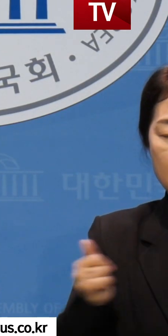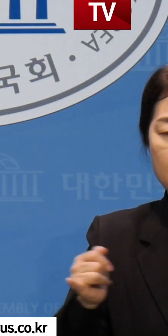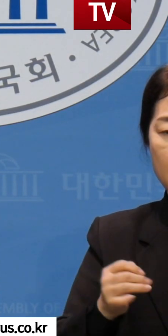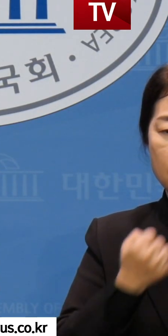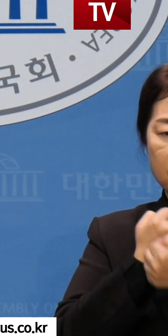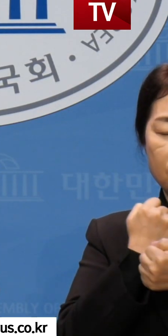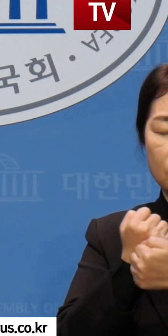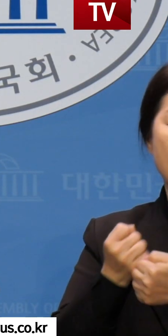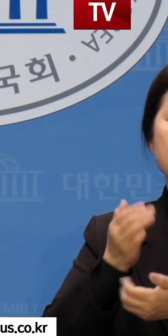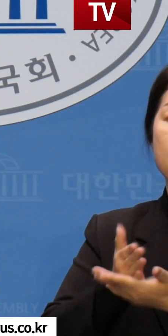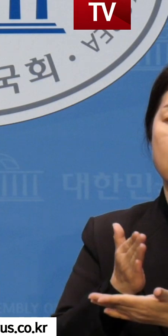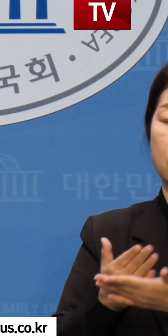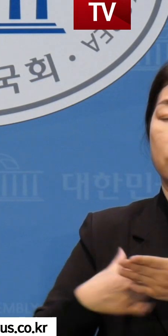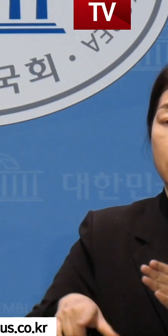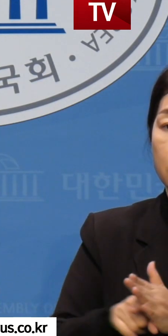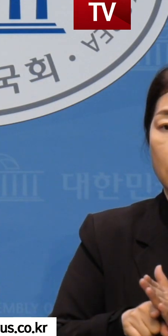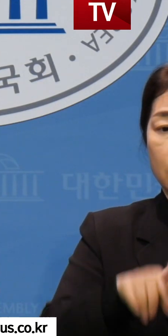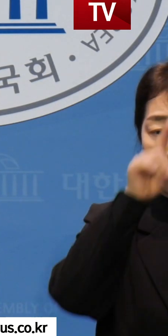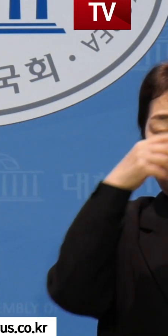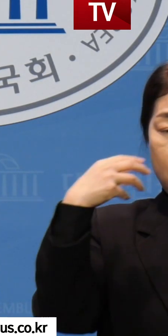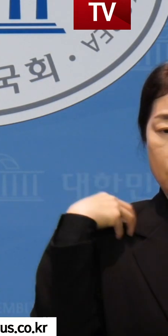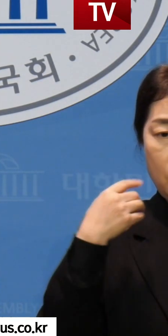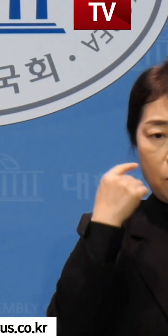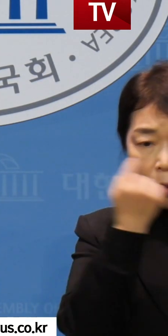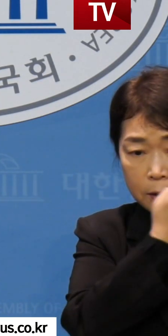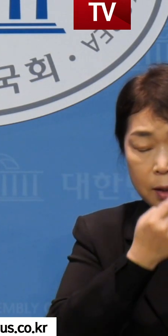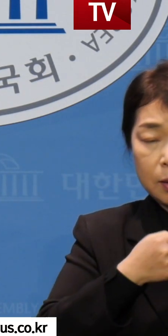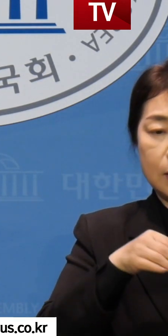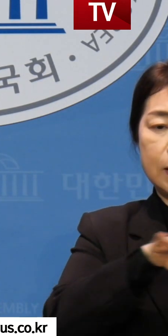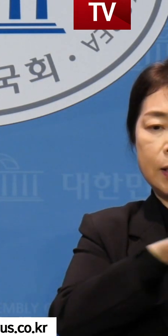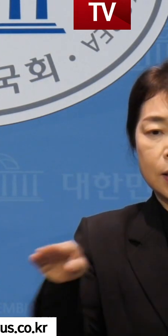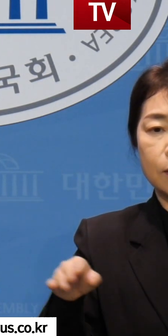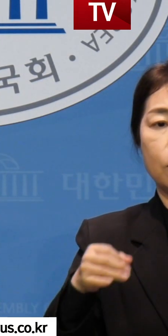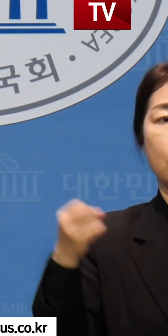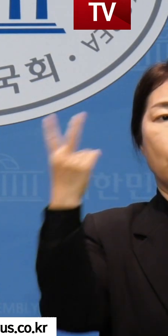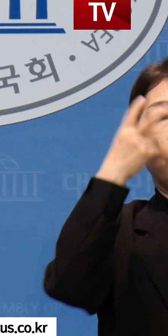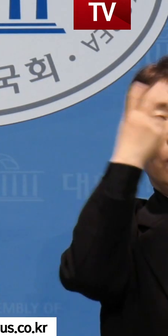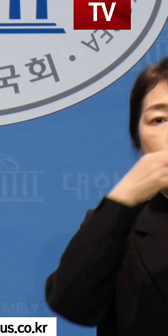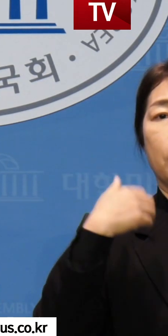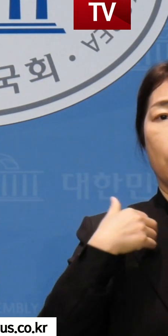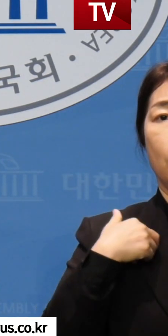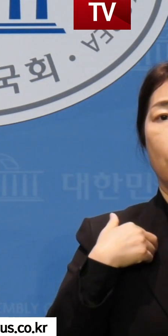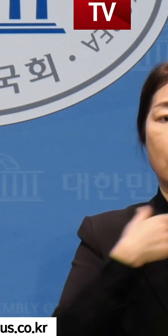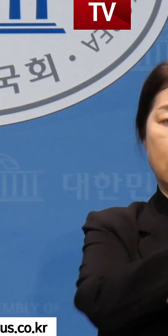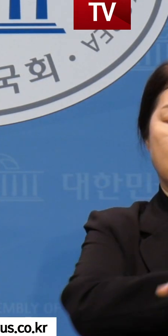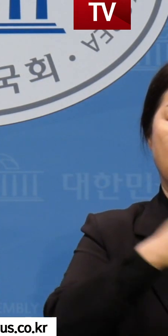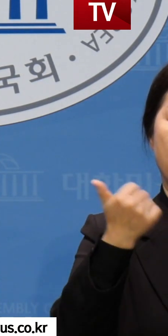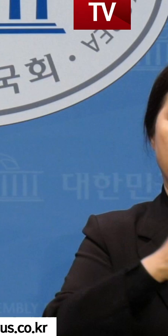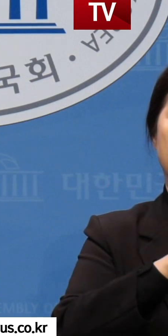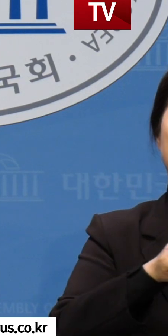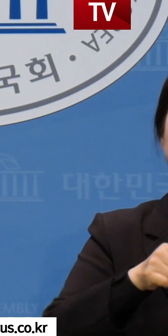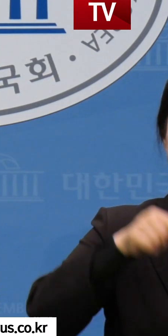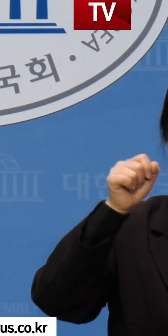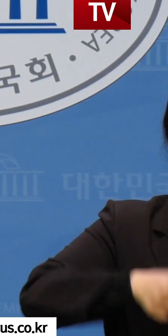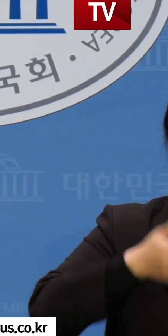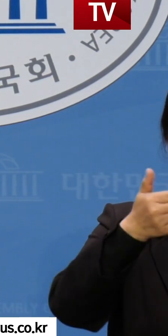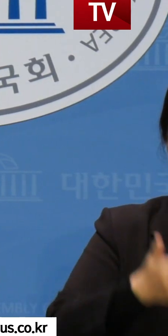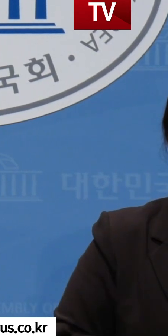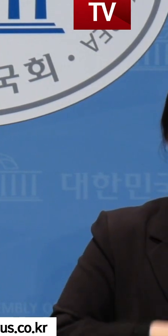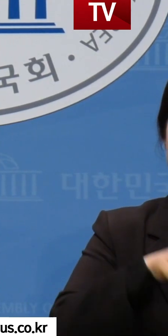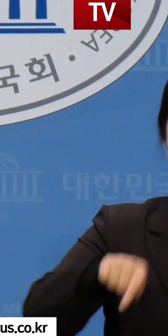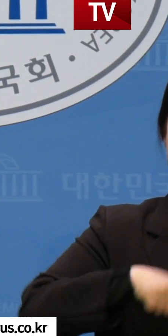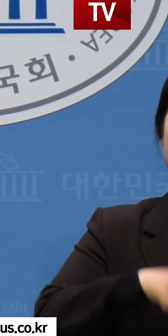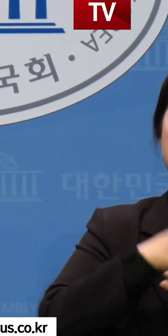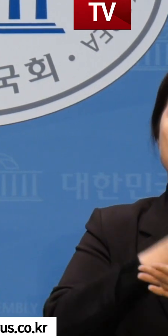않도록 감독당국의 명확한 지침과 이사회 승인받은 내부 규정을 마련함으로써